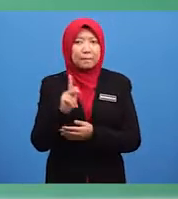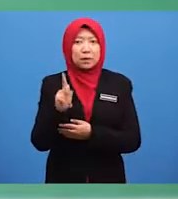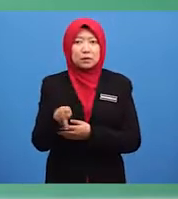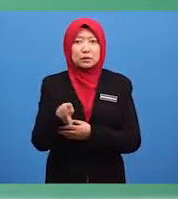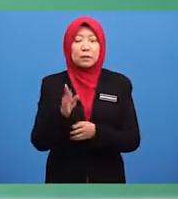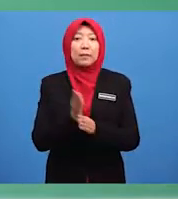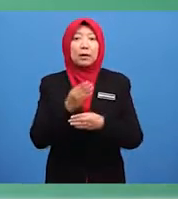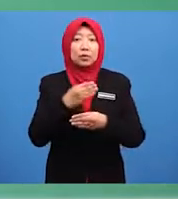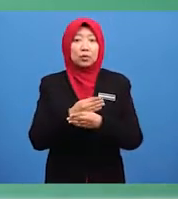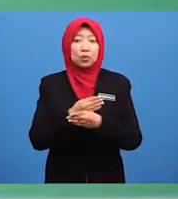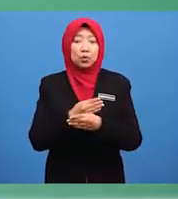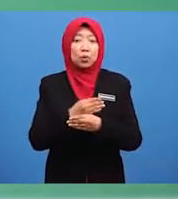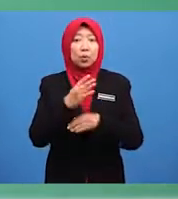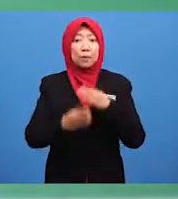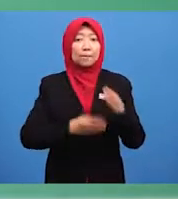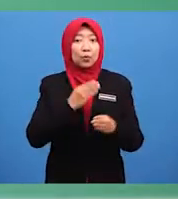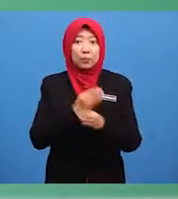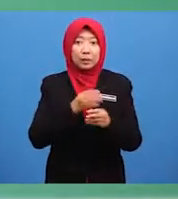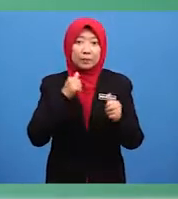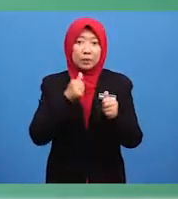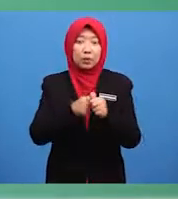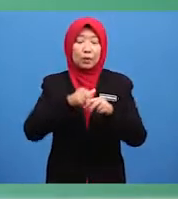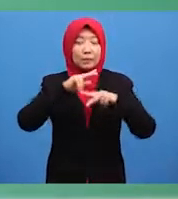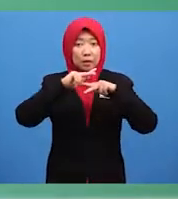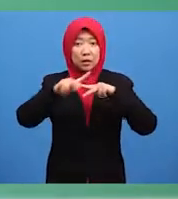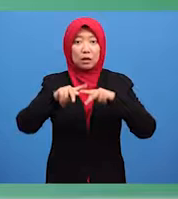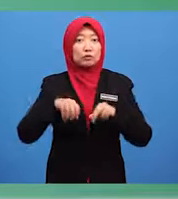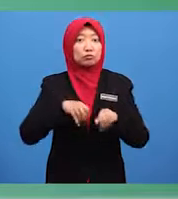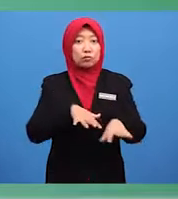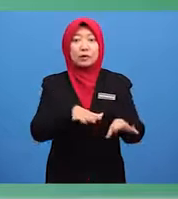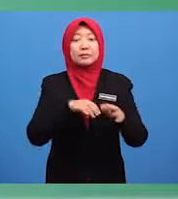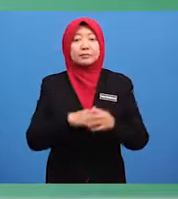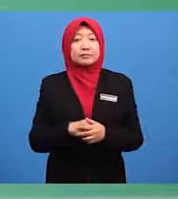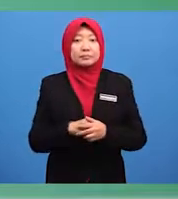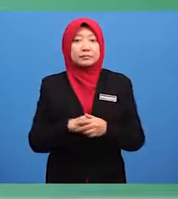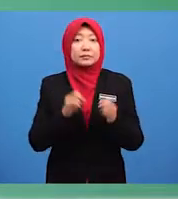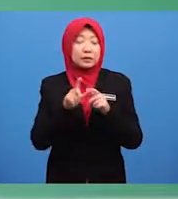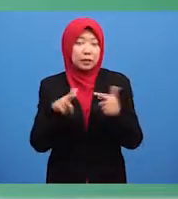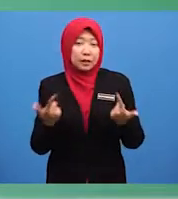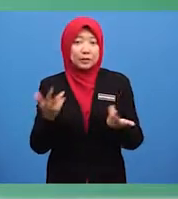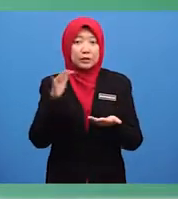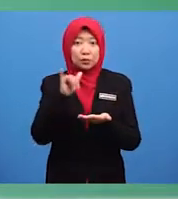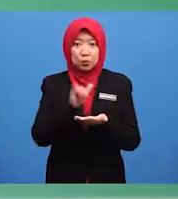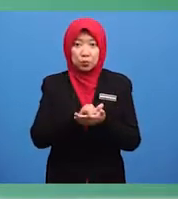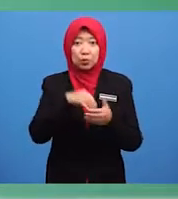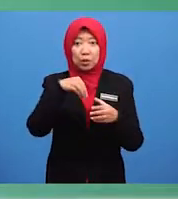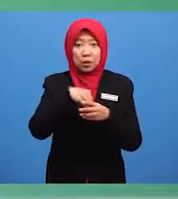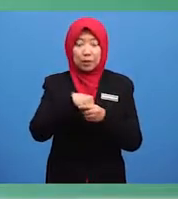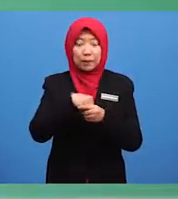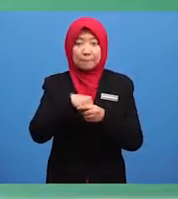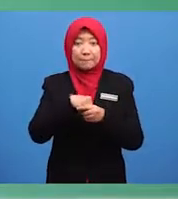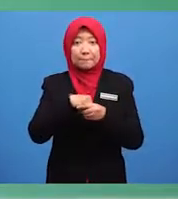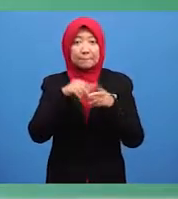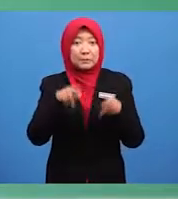pelbagai bentuk muka bumi mengikut peringkat sungai. Selain itu, dalam pengajaran ini,